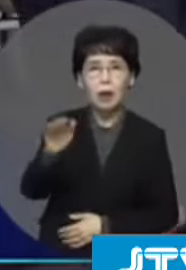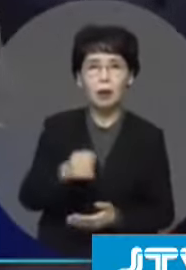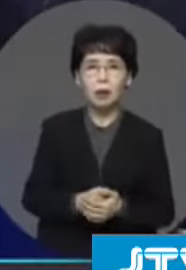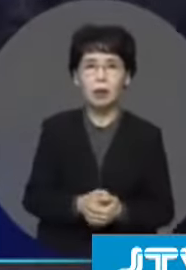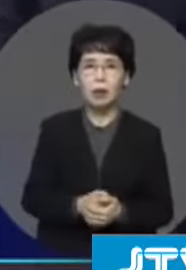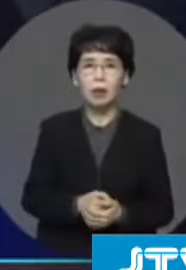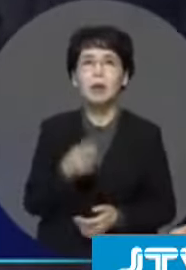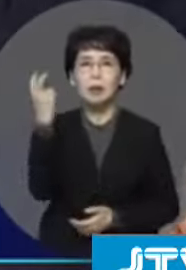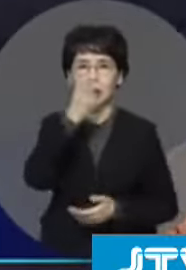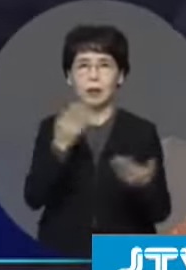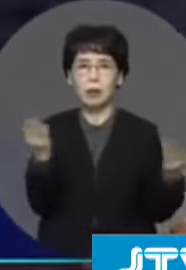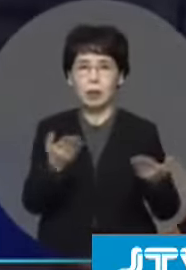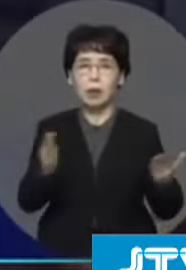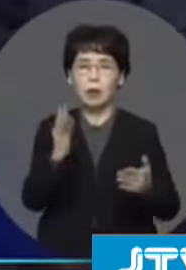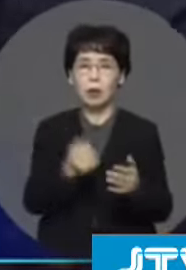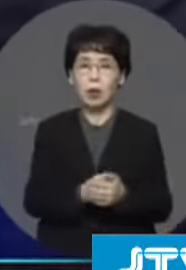것입니다.